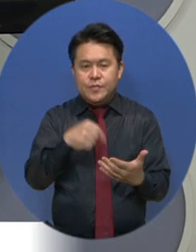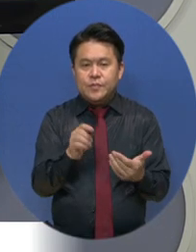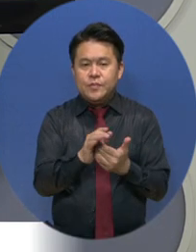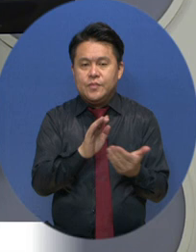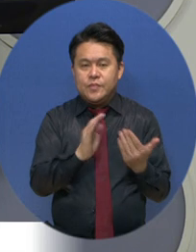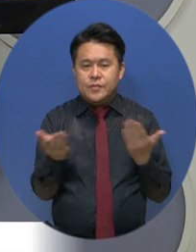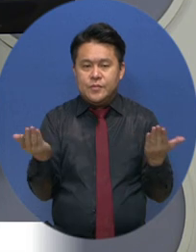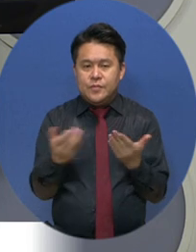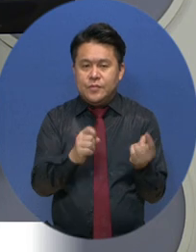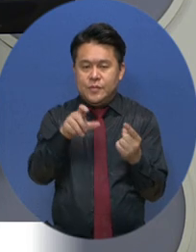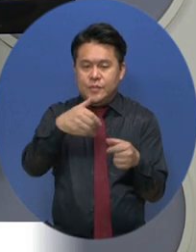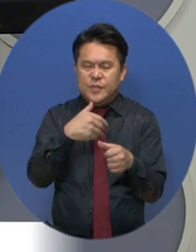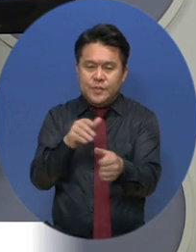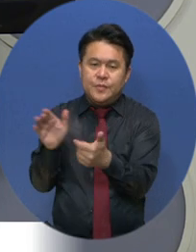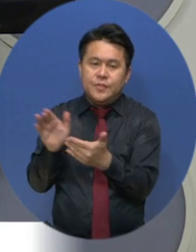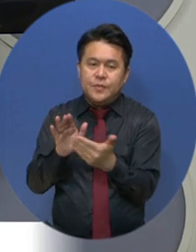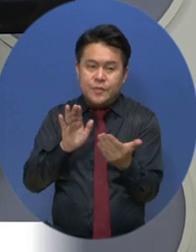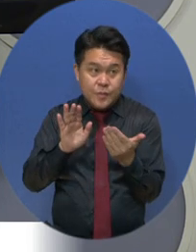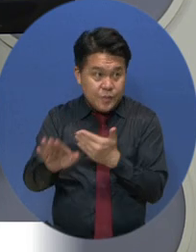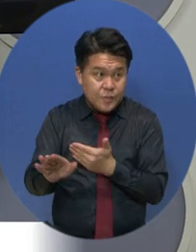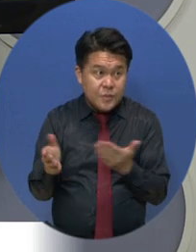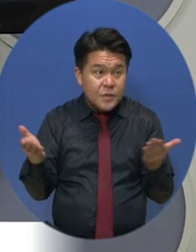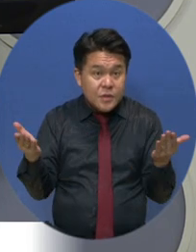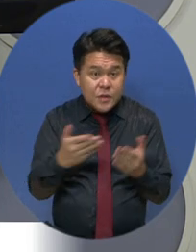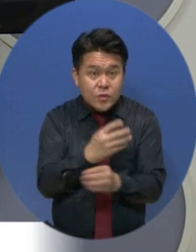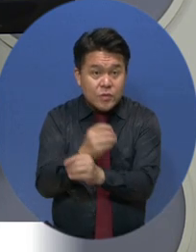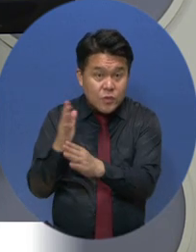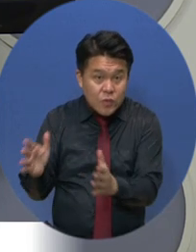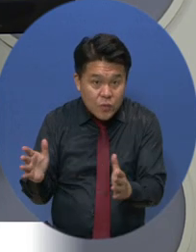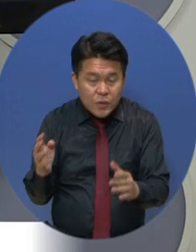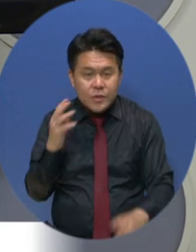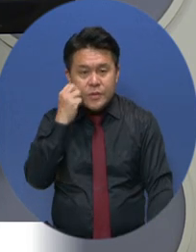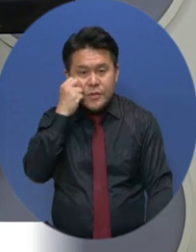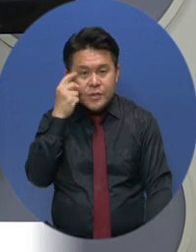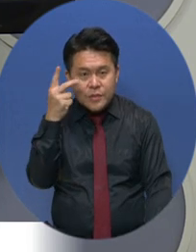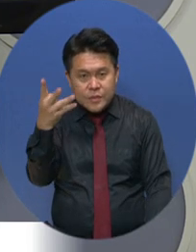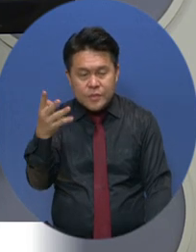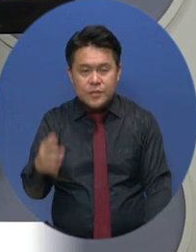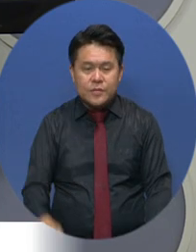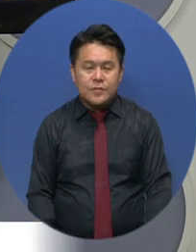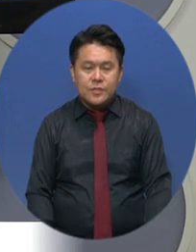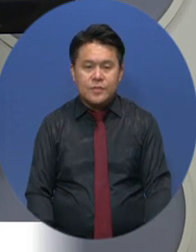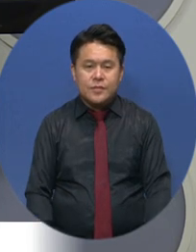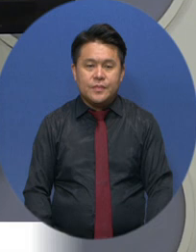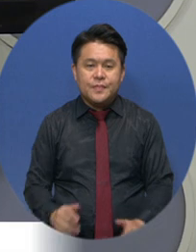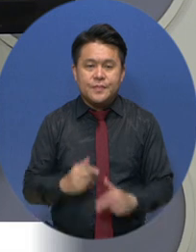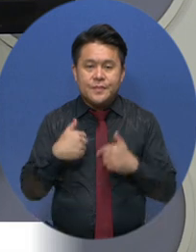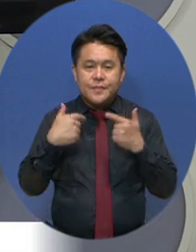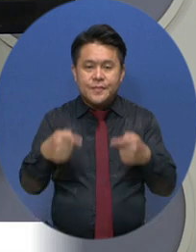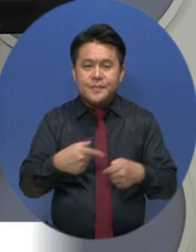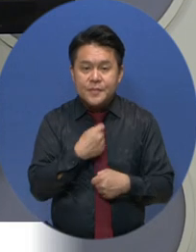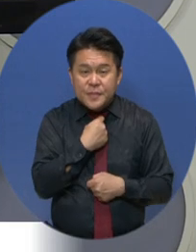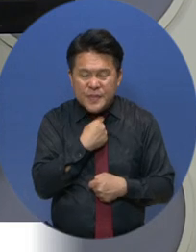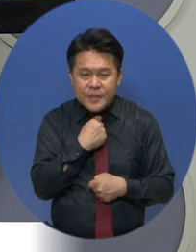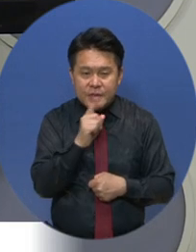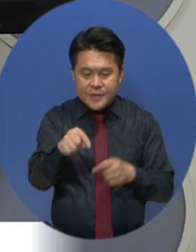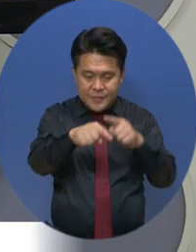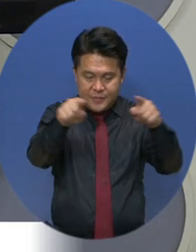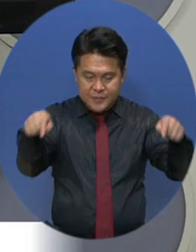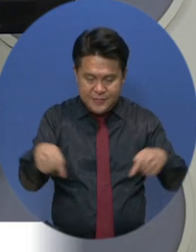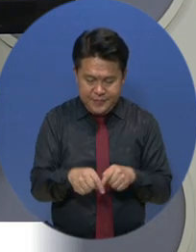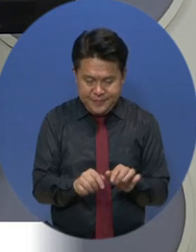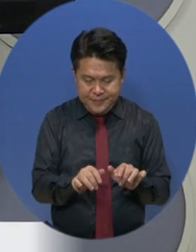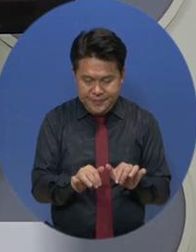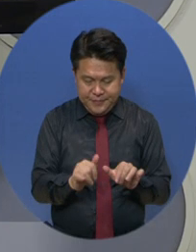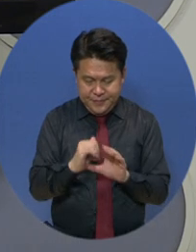배치돼 4개월간 근무하게 됩니다 사업 참여를 희망하는 경우 신청서를 작성해 전자 우편으로 송부